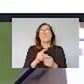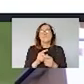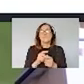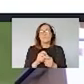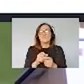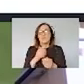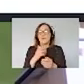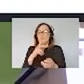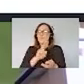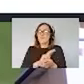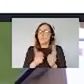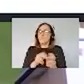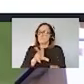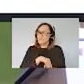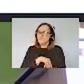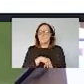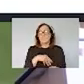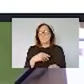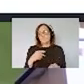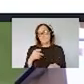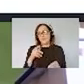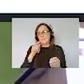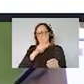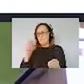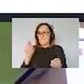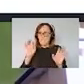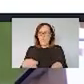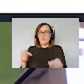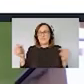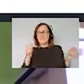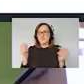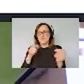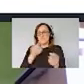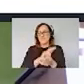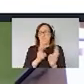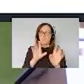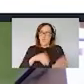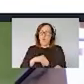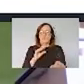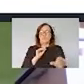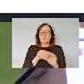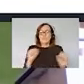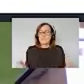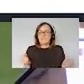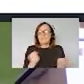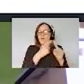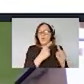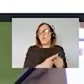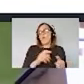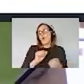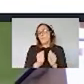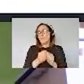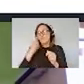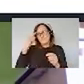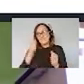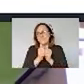jakby te spotkania są możliwe, bo Państwo jakby mogą dyskutować na tych spotkaniach, mogą angażować osoby poprzez ankietę, poprzez quiz, więc jakby to też